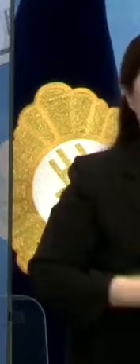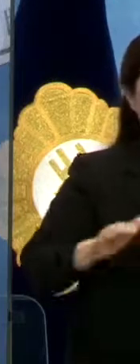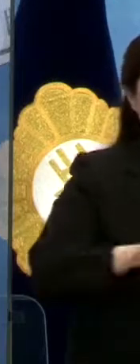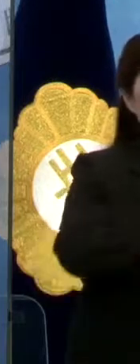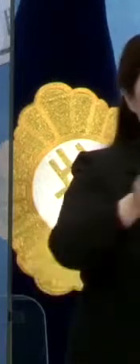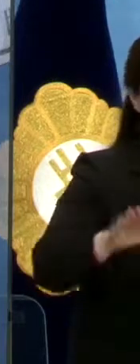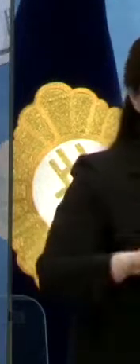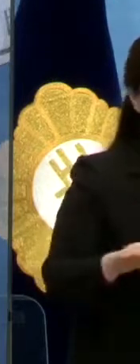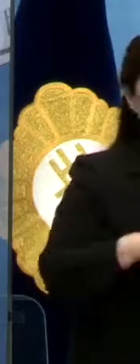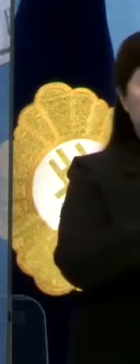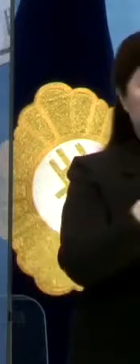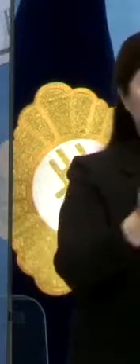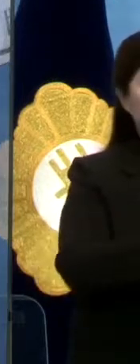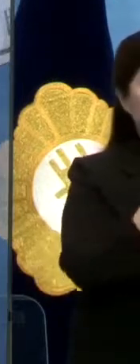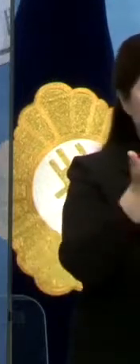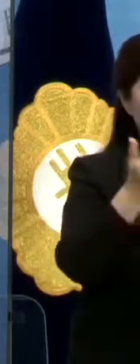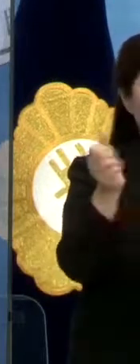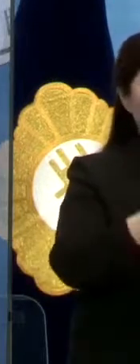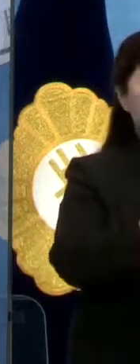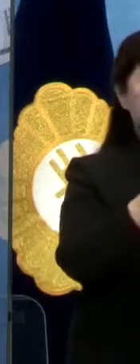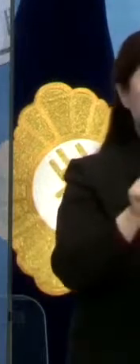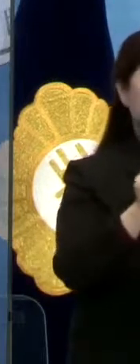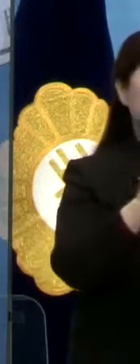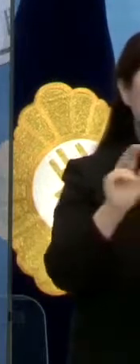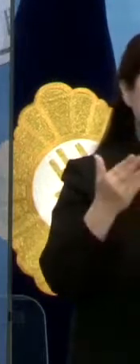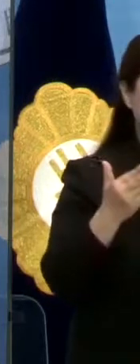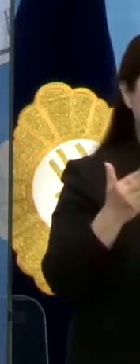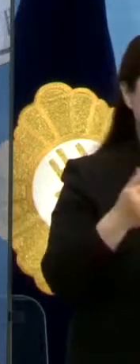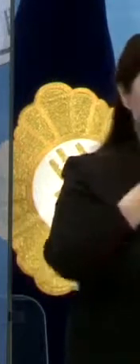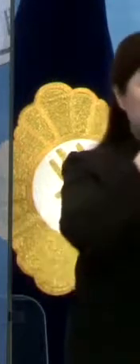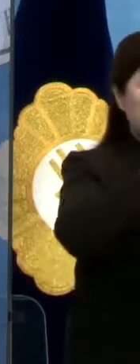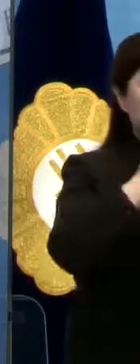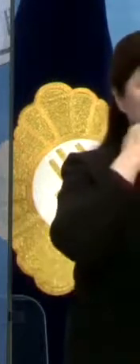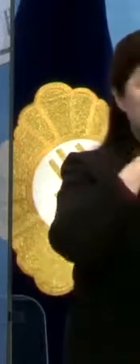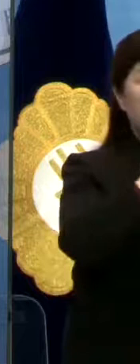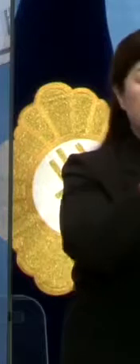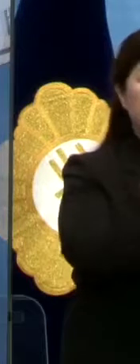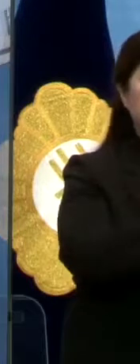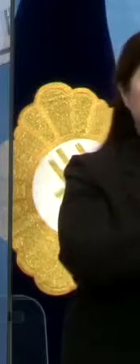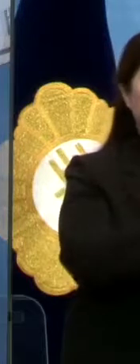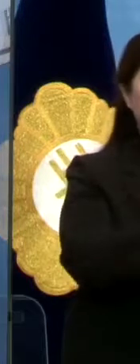우리는 모두 희망으로 살아야 한다. 힘겹고 어려운 계절,